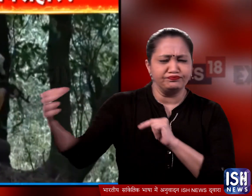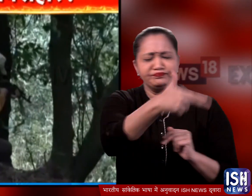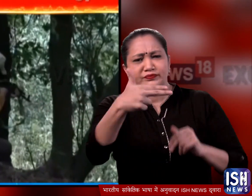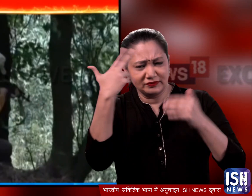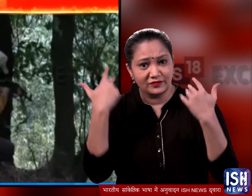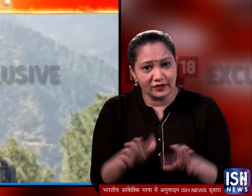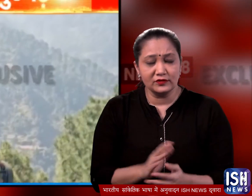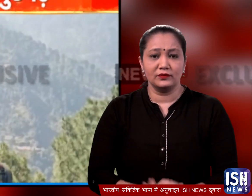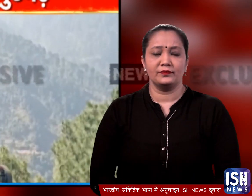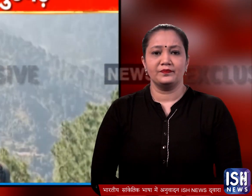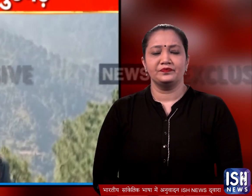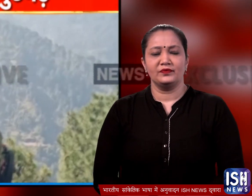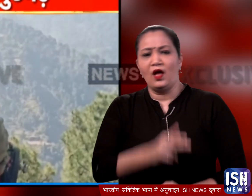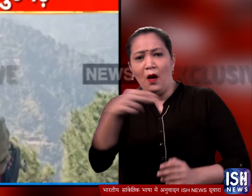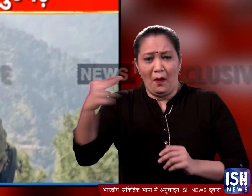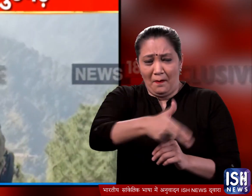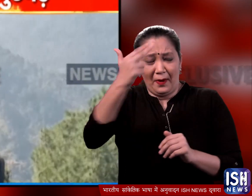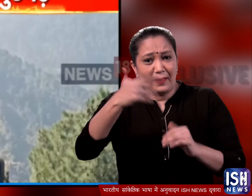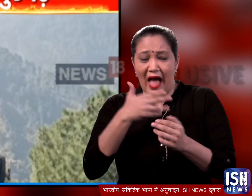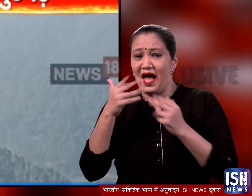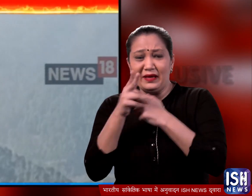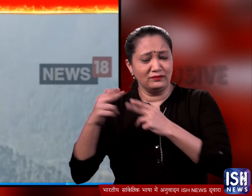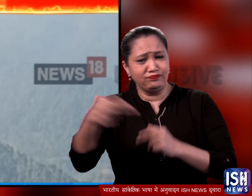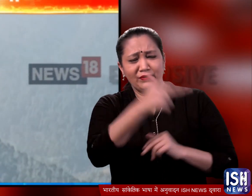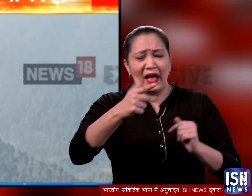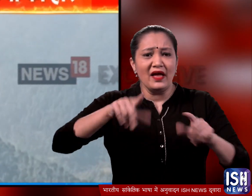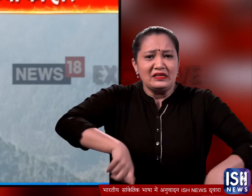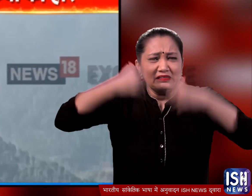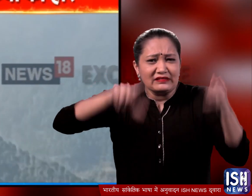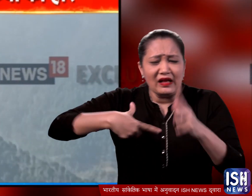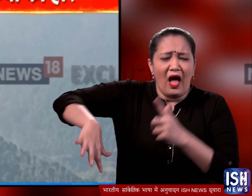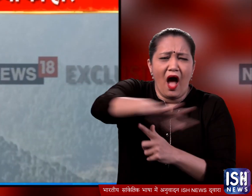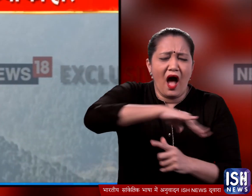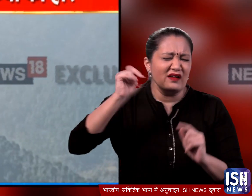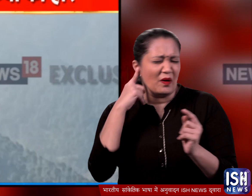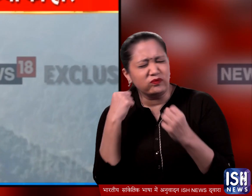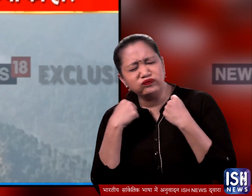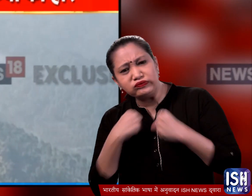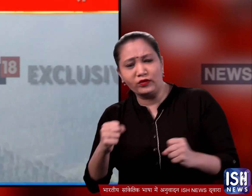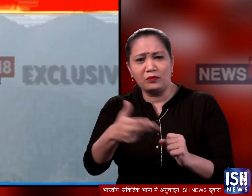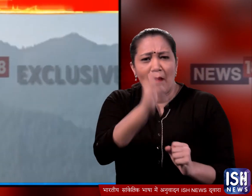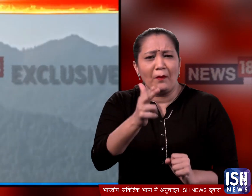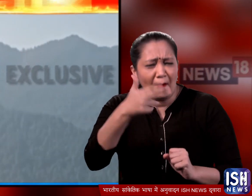ताबड़तोड़ बौछार कर दी। इस जवाबी कार्रवाई से पूरा जंगल गोलियों की आवाज से थर्रा उठा।